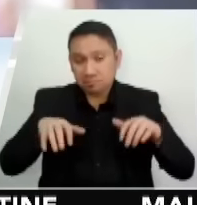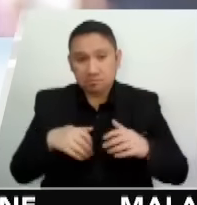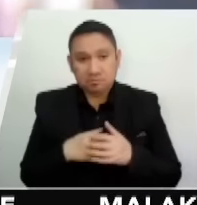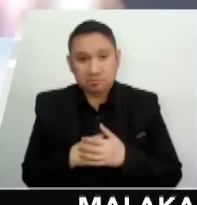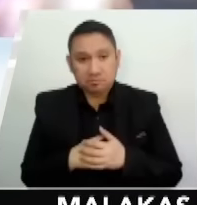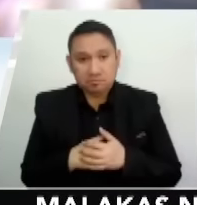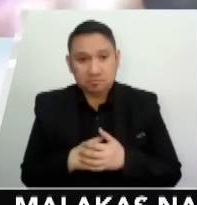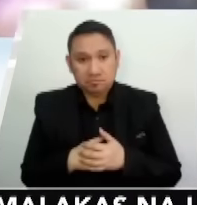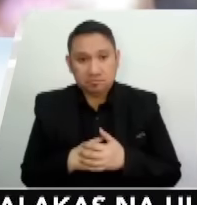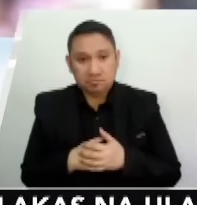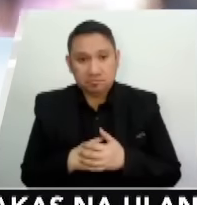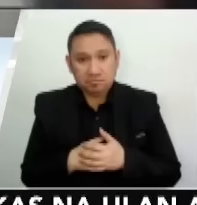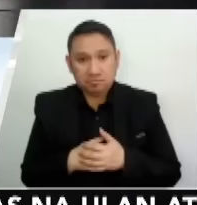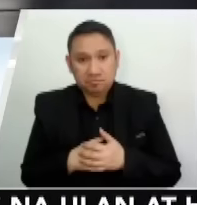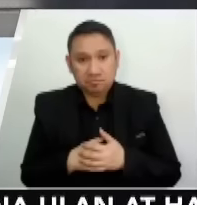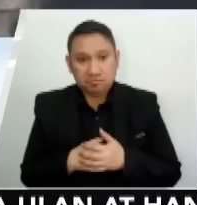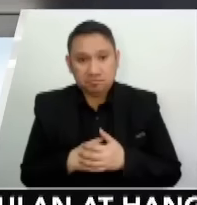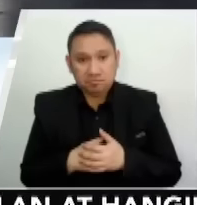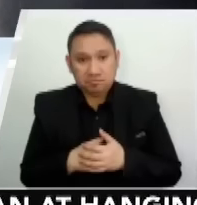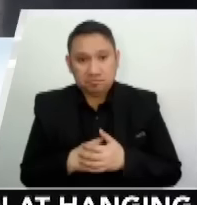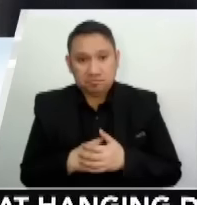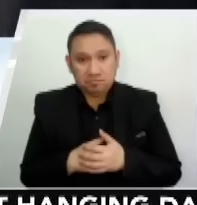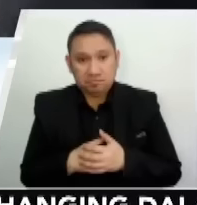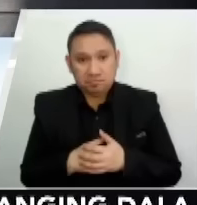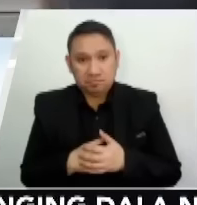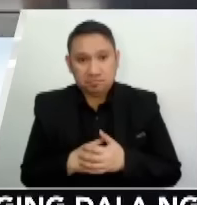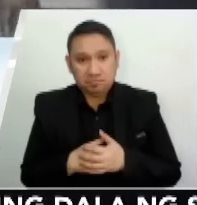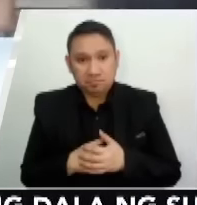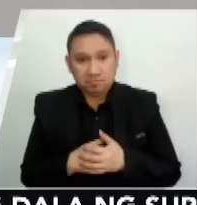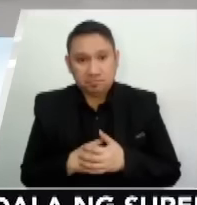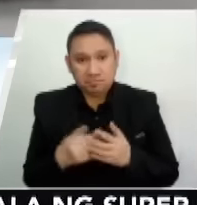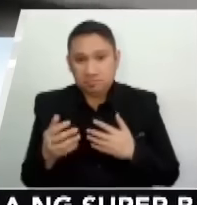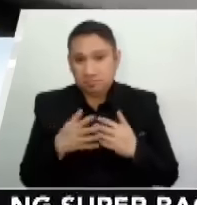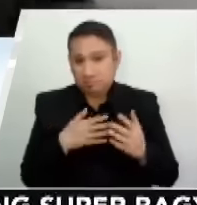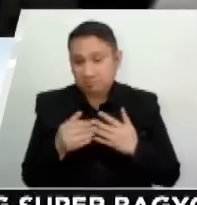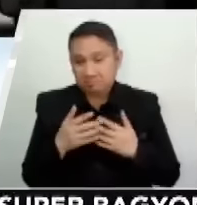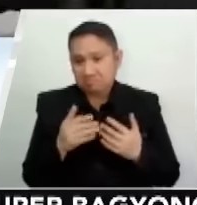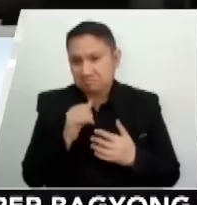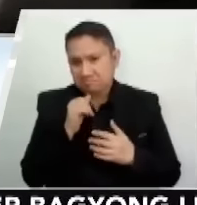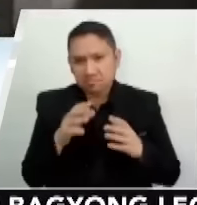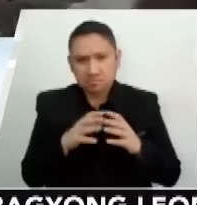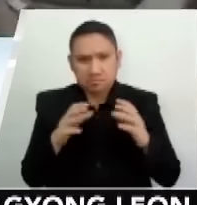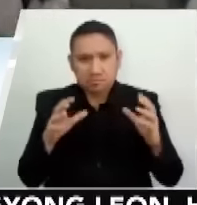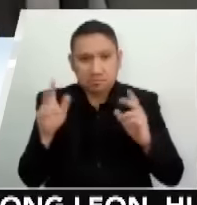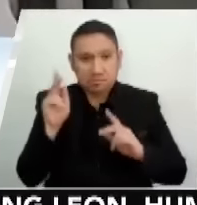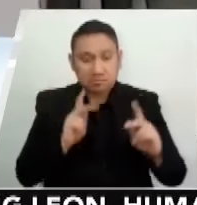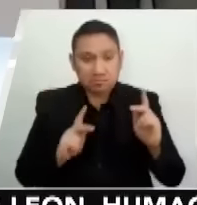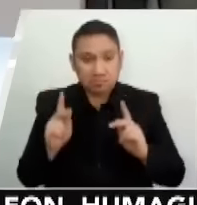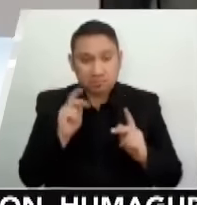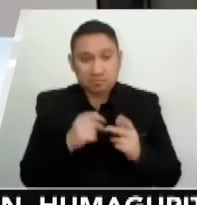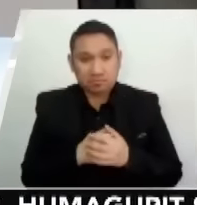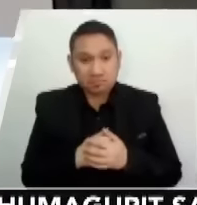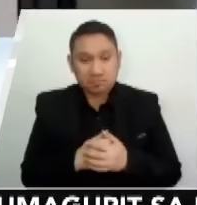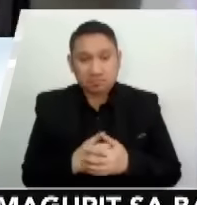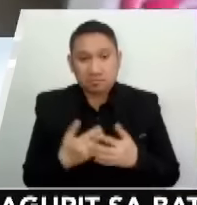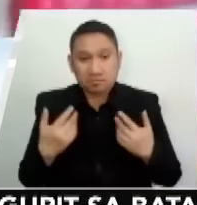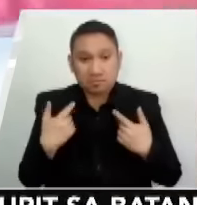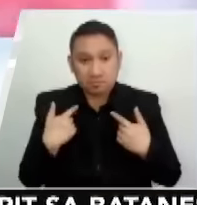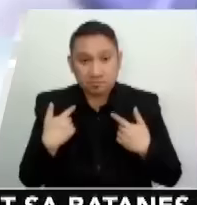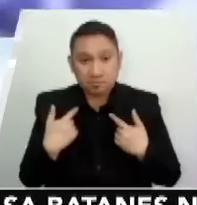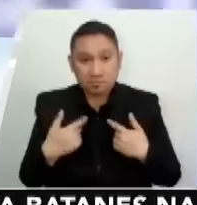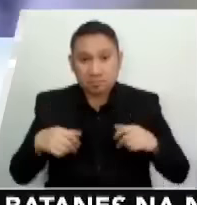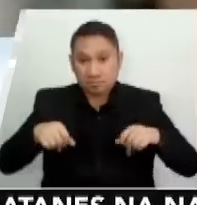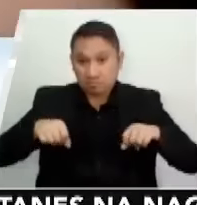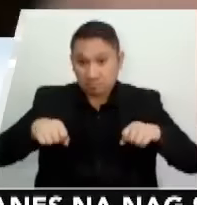dala ng bagyong Leon. Pero kahit wala pa masyadong tao, activated na ang e-vehicle carousel, ang